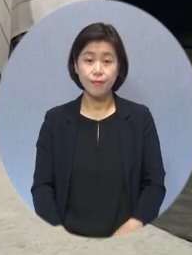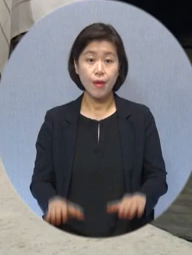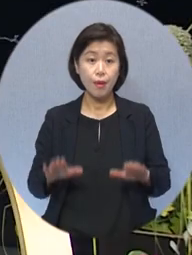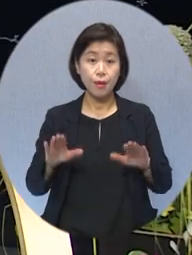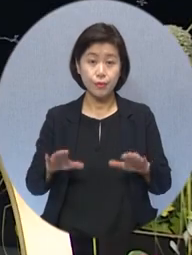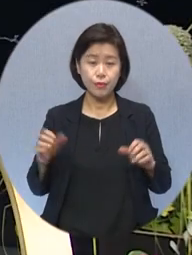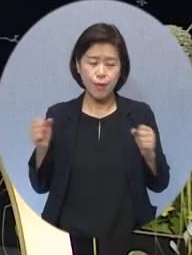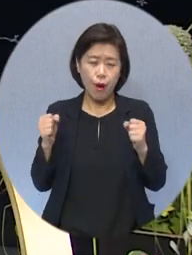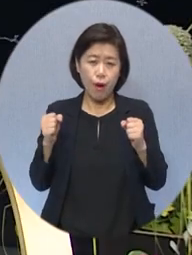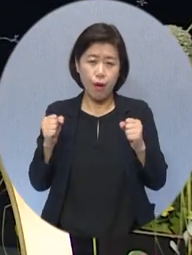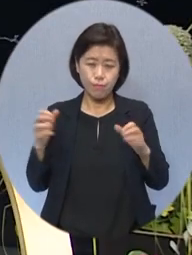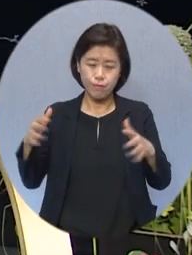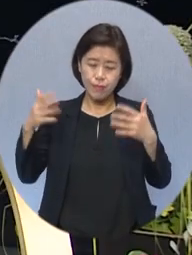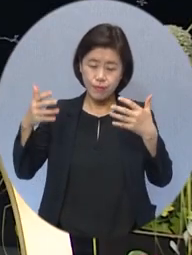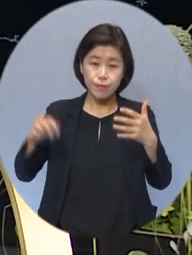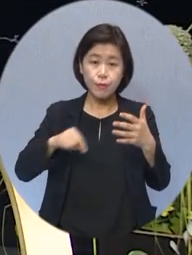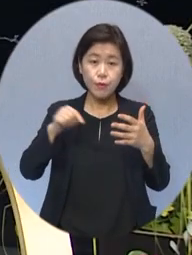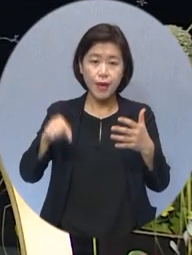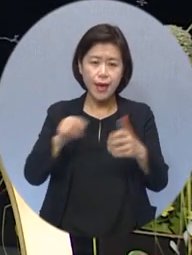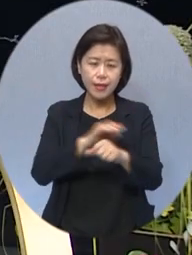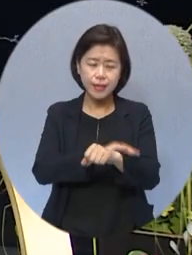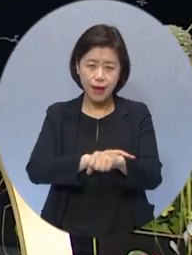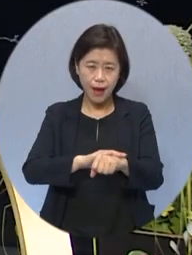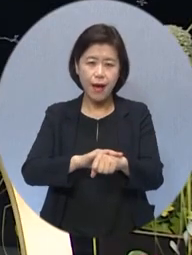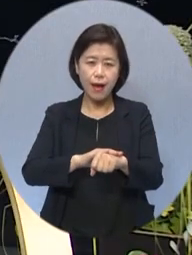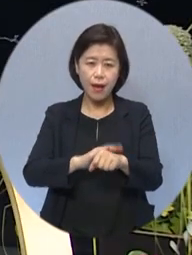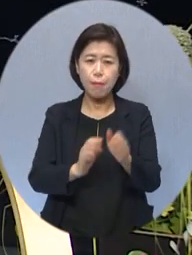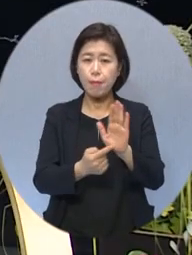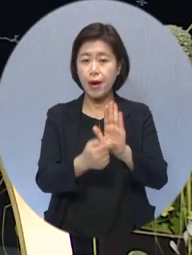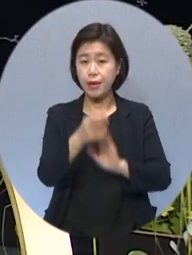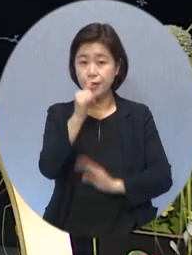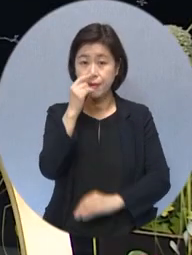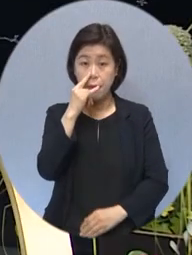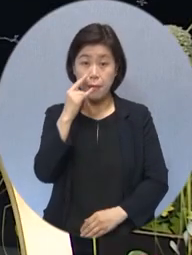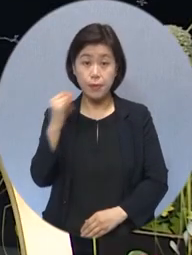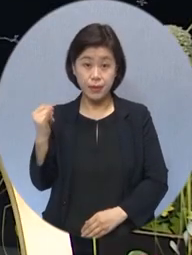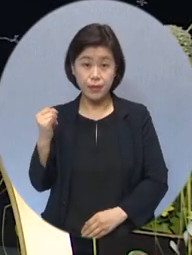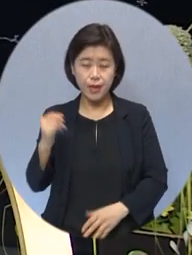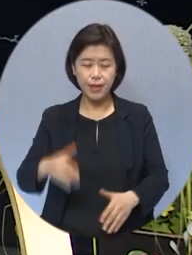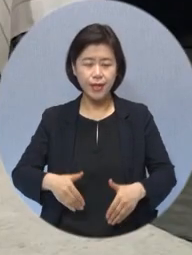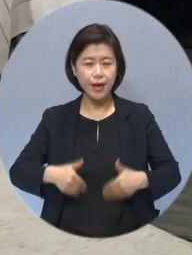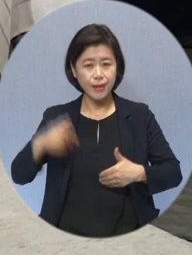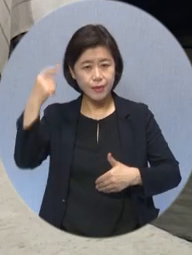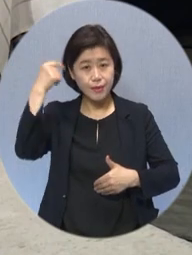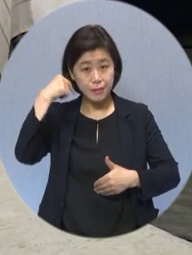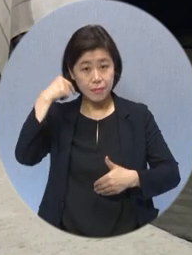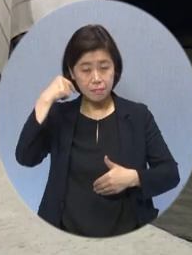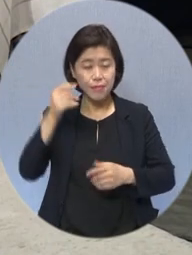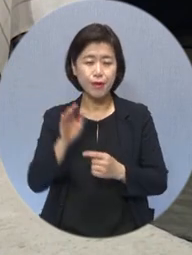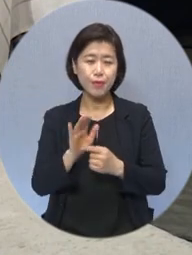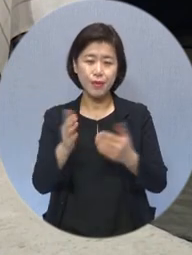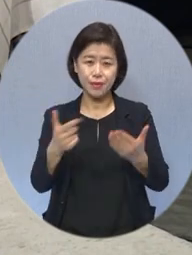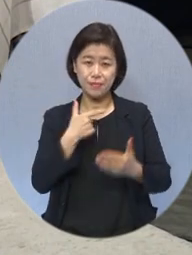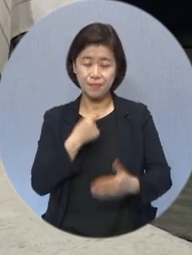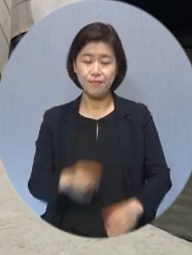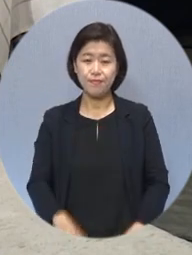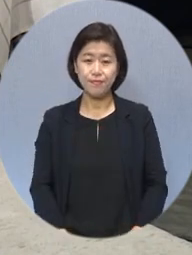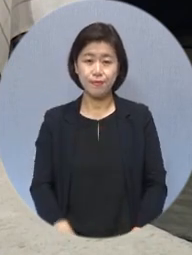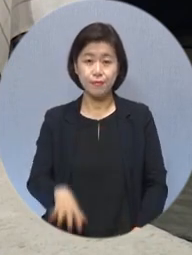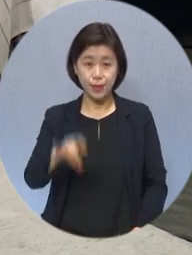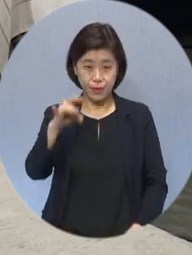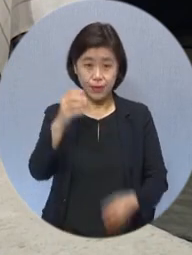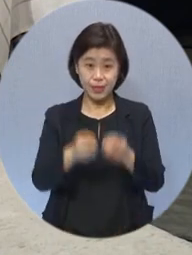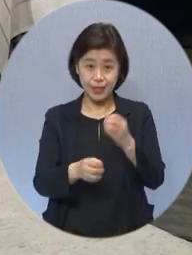속에 잘 그려놓은 어머니의 온기 한 편 만나볼까 합니다. 먼저